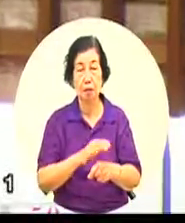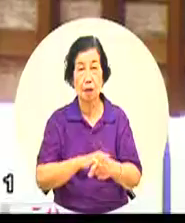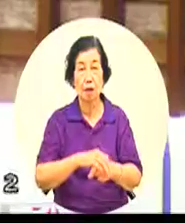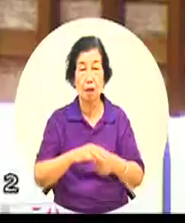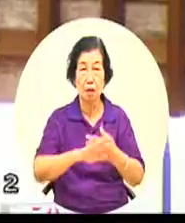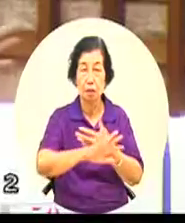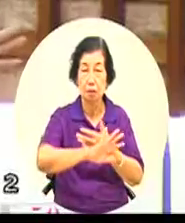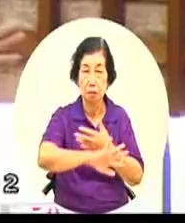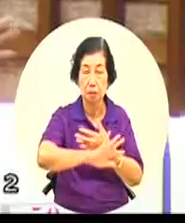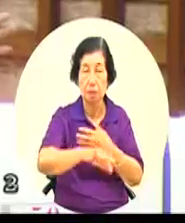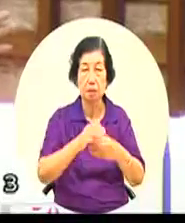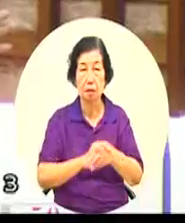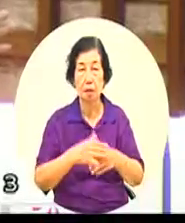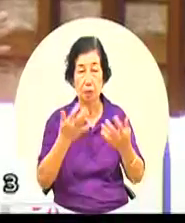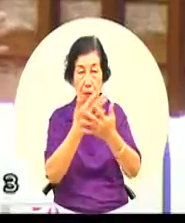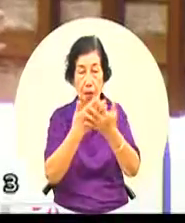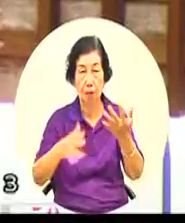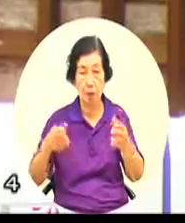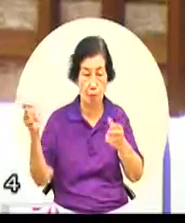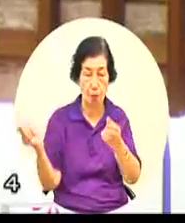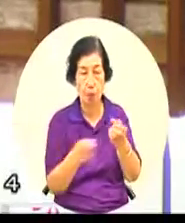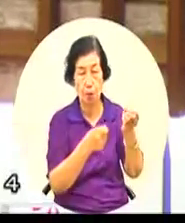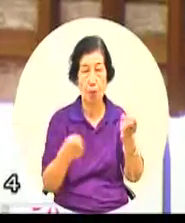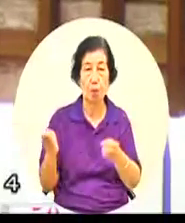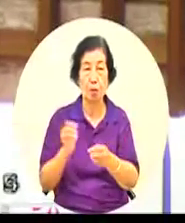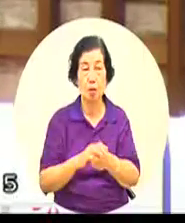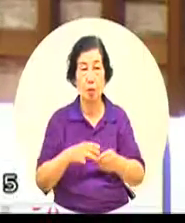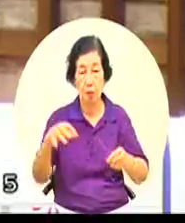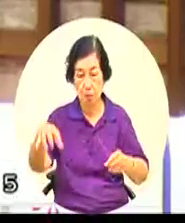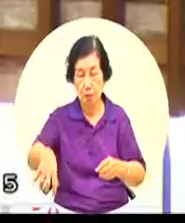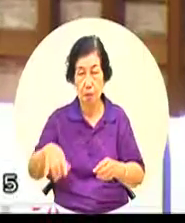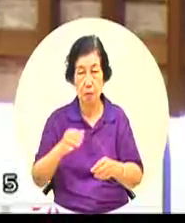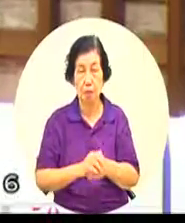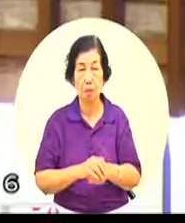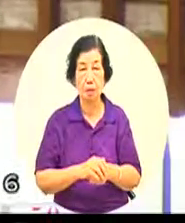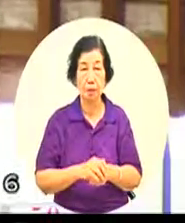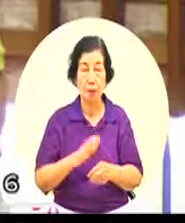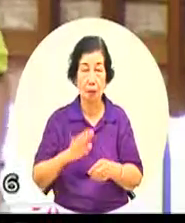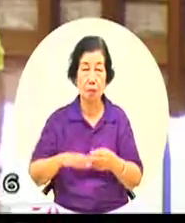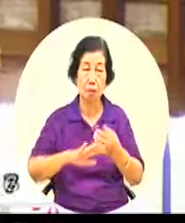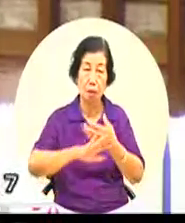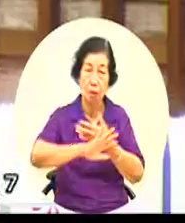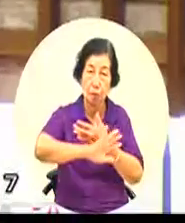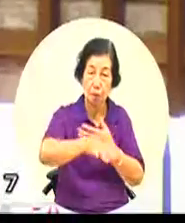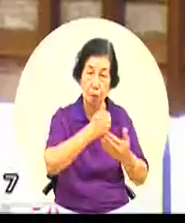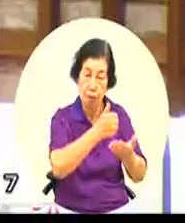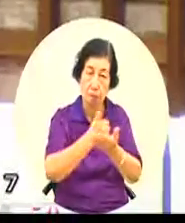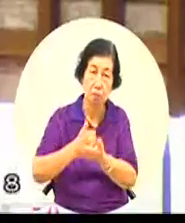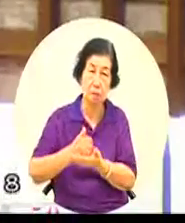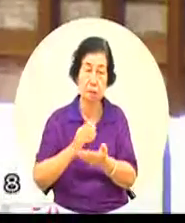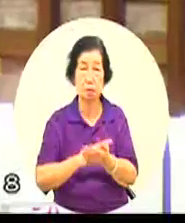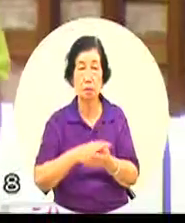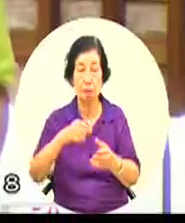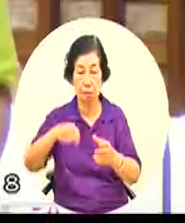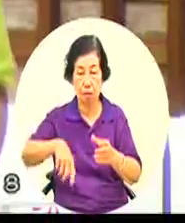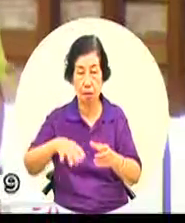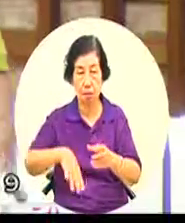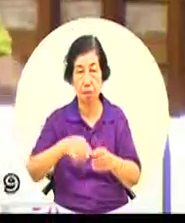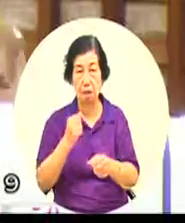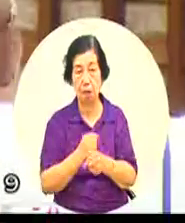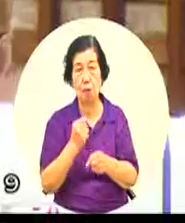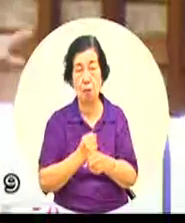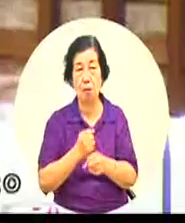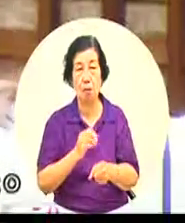哈，因为有很多。那么，因为你要外包出去，像东闽国小啦，就真正夏季的时候，那